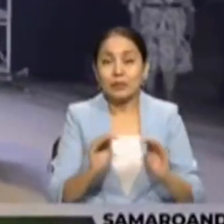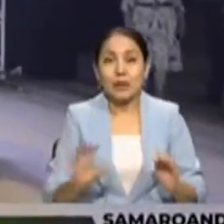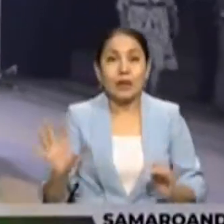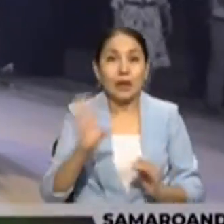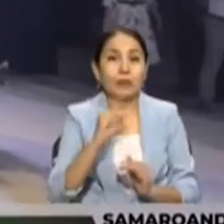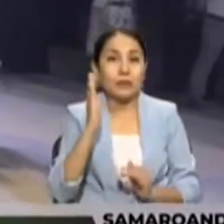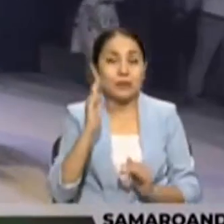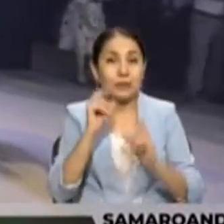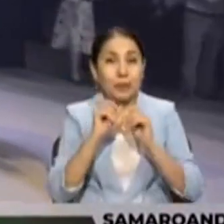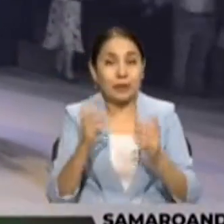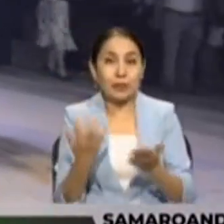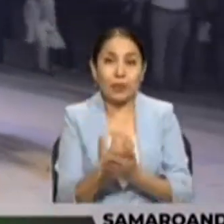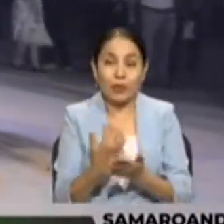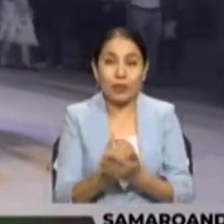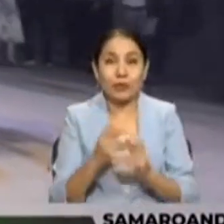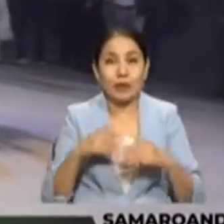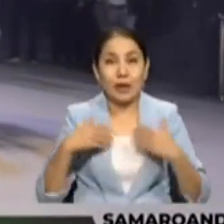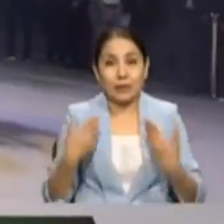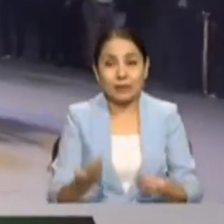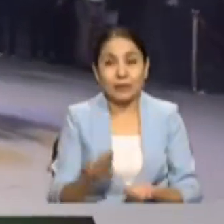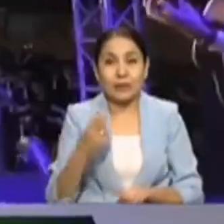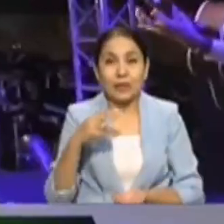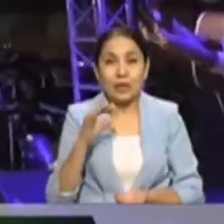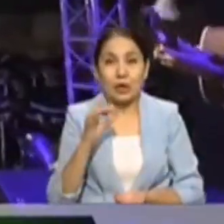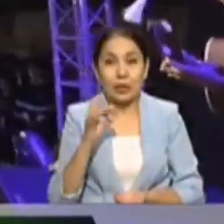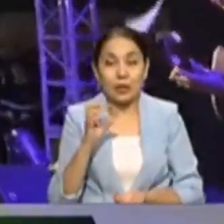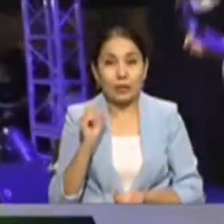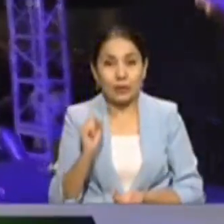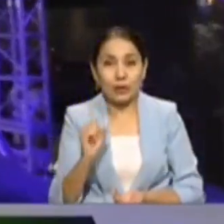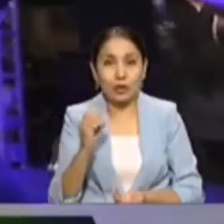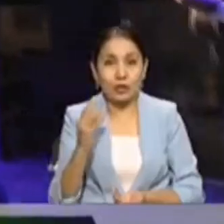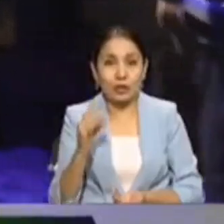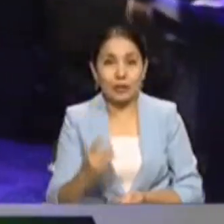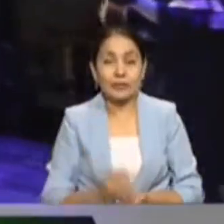kelgusi o'qishlarida muvaffaqiyat va yutuqlar tilaymiz. Diyorbek Abdurahmonov, Shohruh